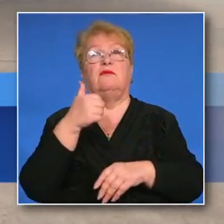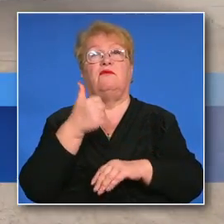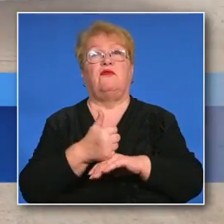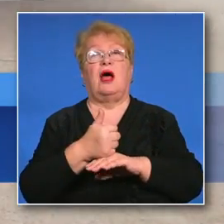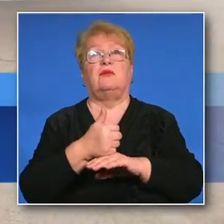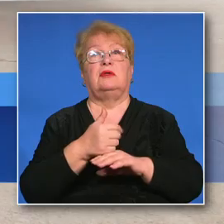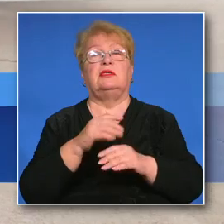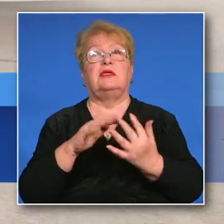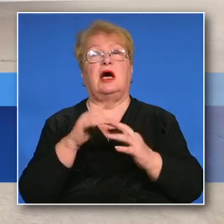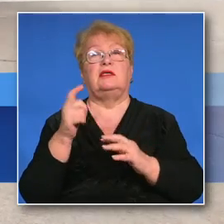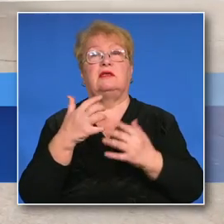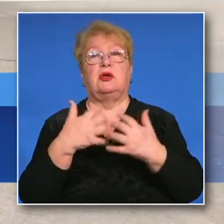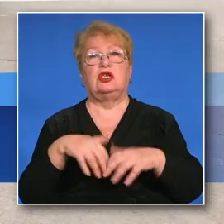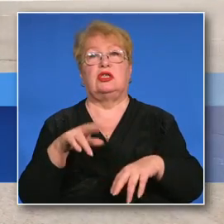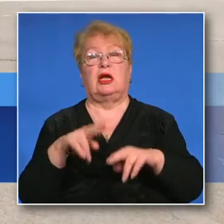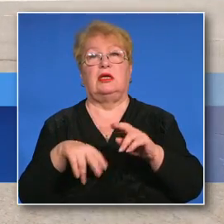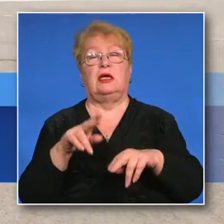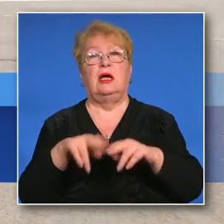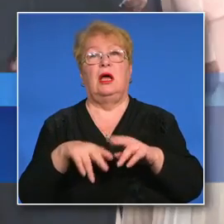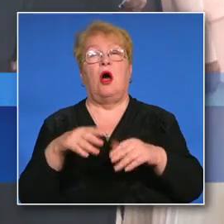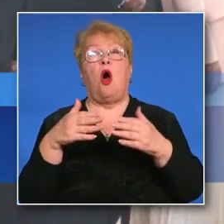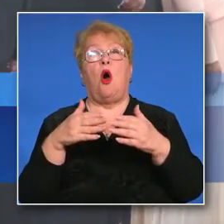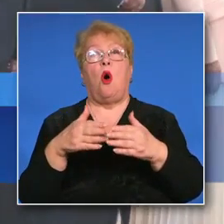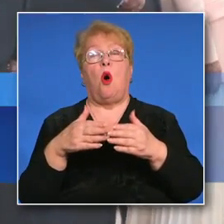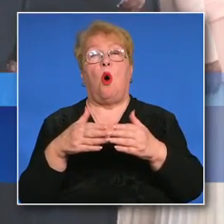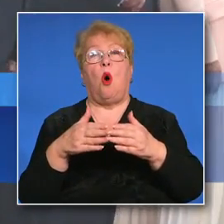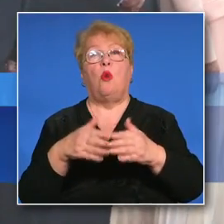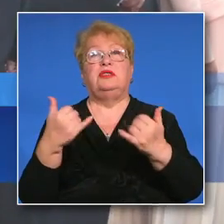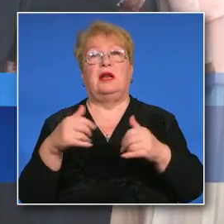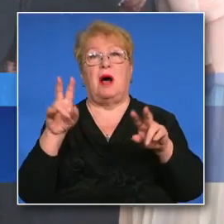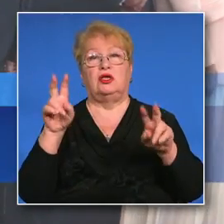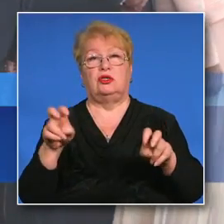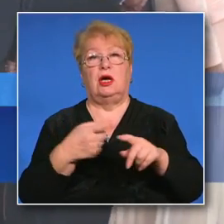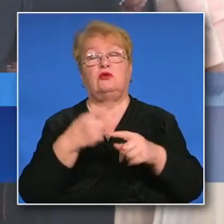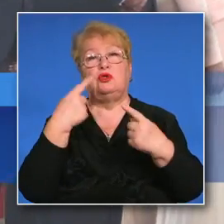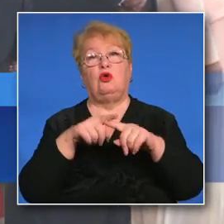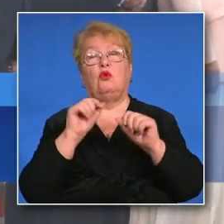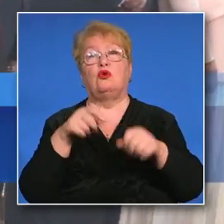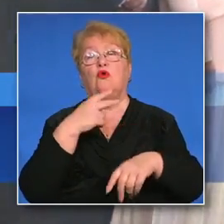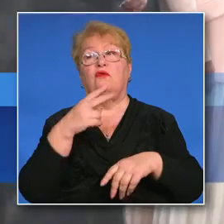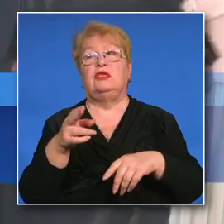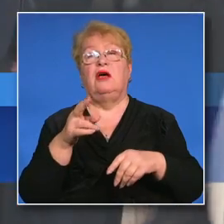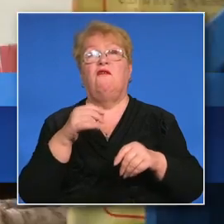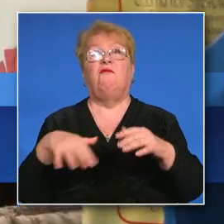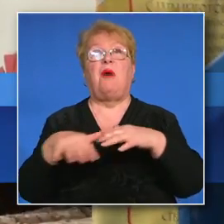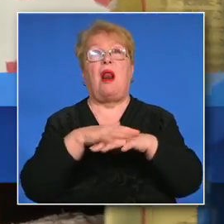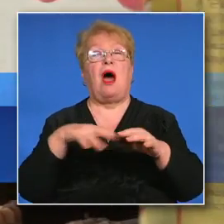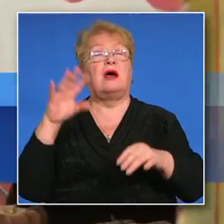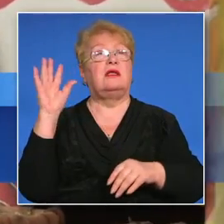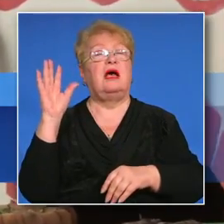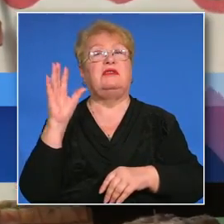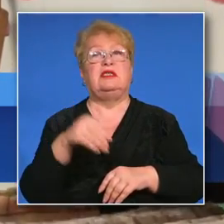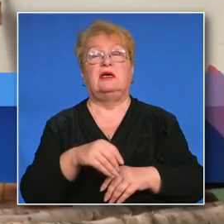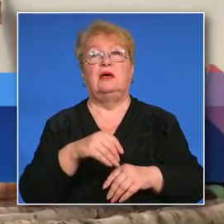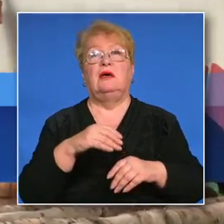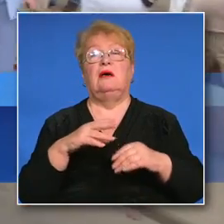отечественного сельскохозяйственного машиностроения – холдинг «Гомсельмаш». Эту технику можно увидеть в полях практически на всех континентах планеты.